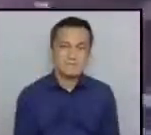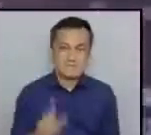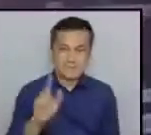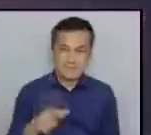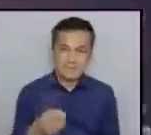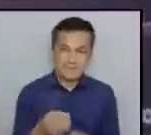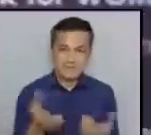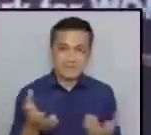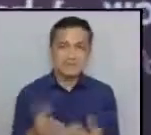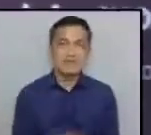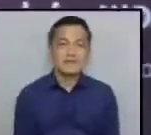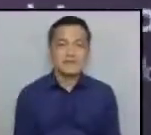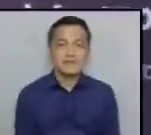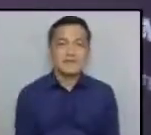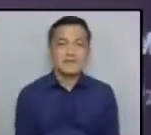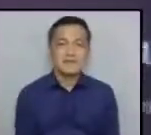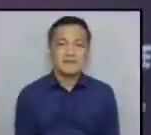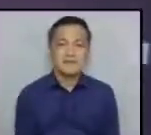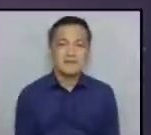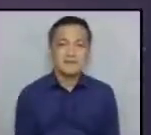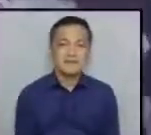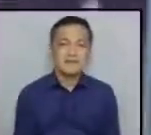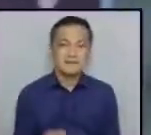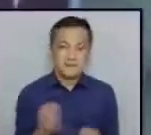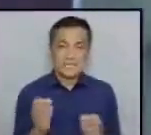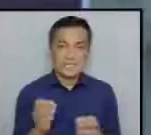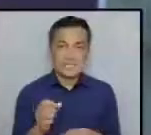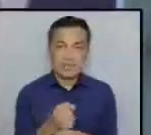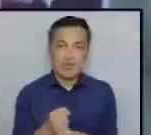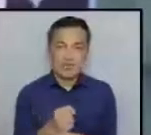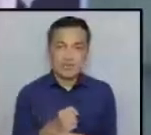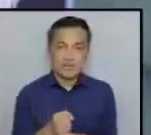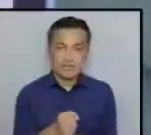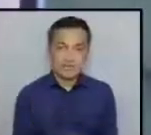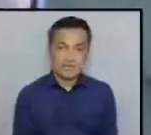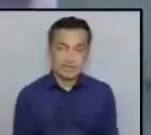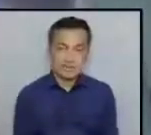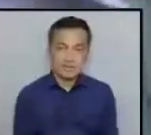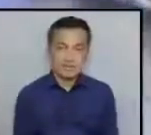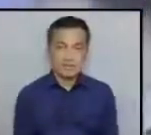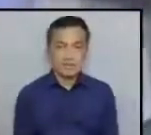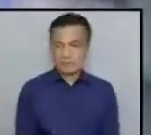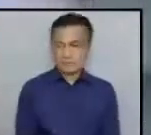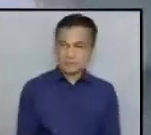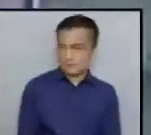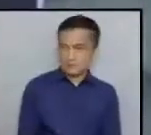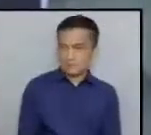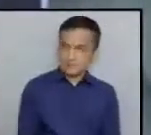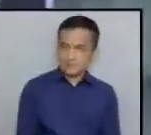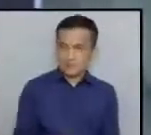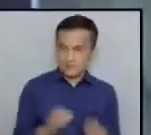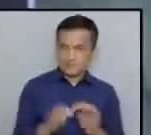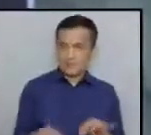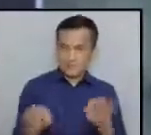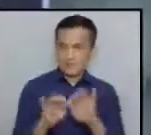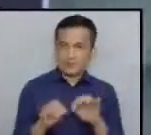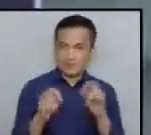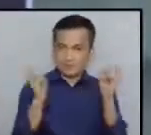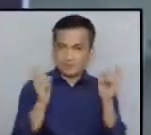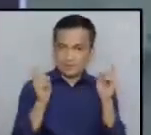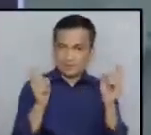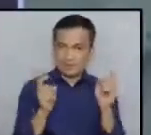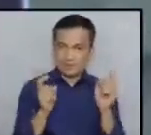fans at meron din tayong libreng kape. Oo, pero ito syempre napakamahalaga talaga na i-celebrate natin. Siguro paalala na